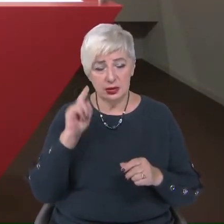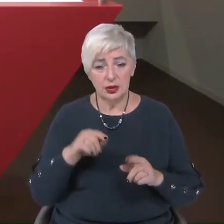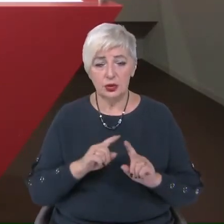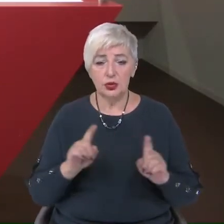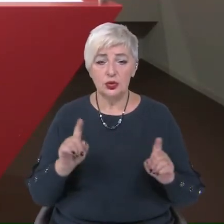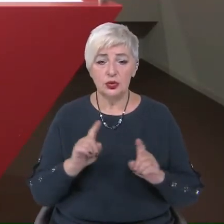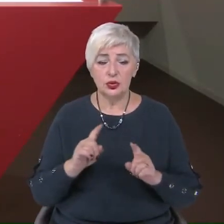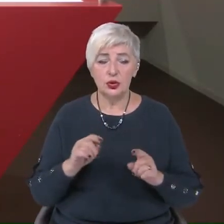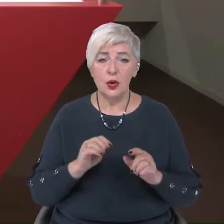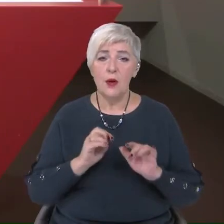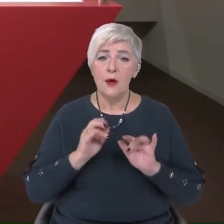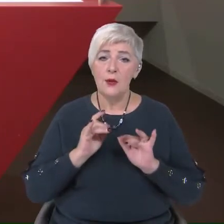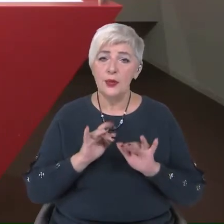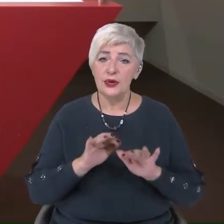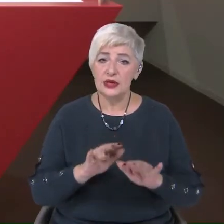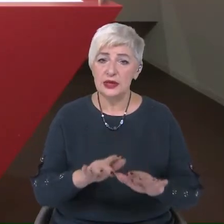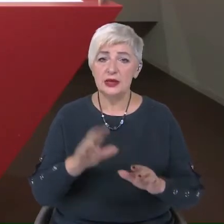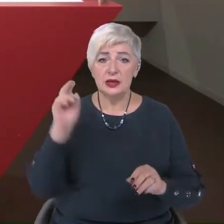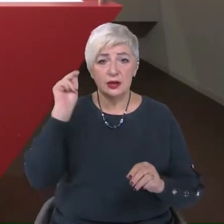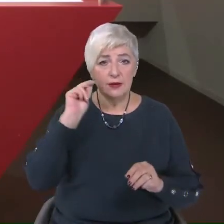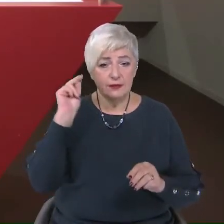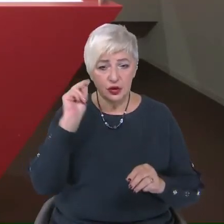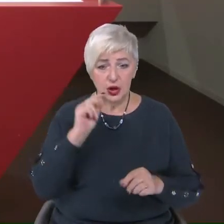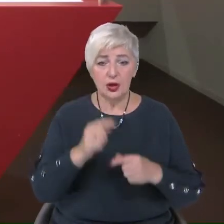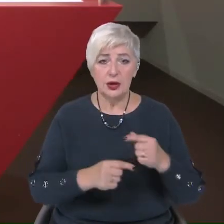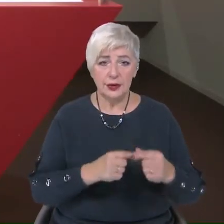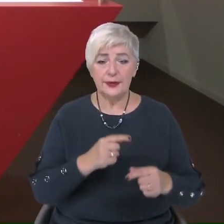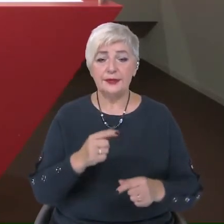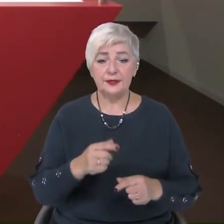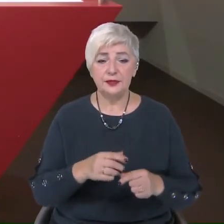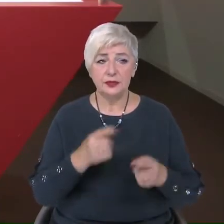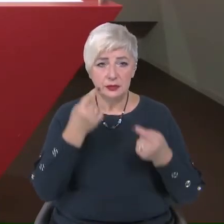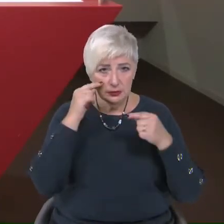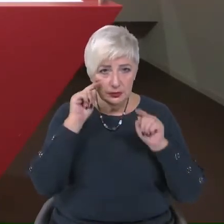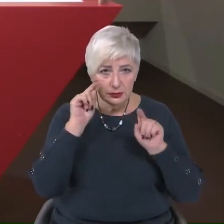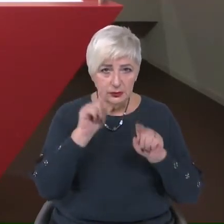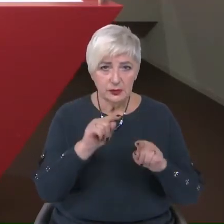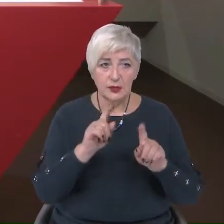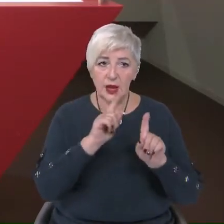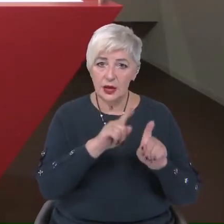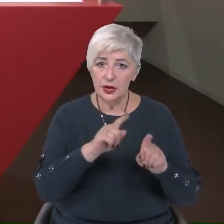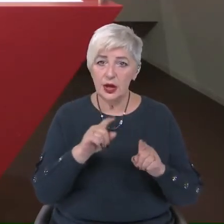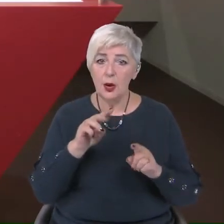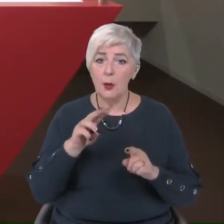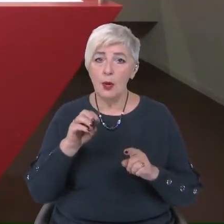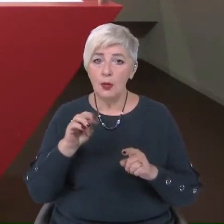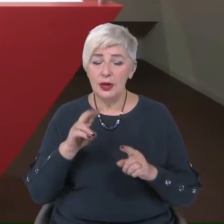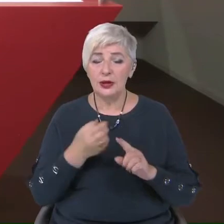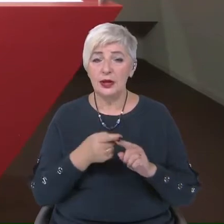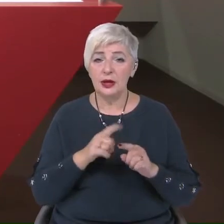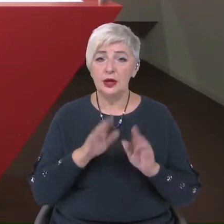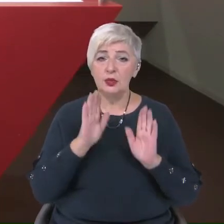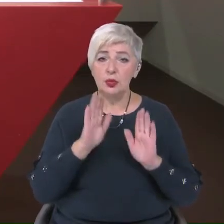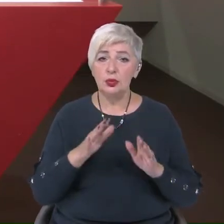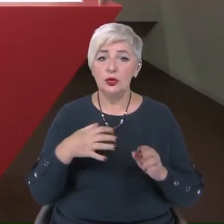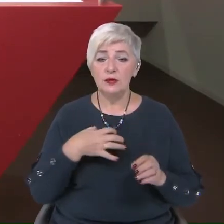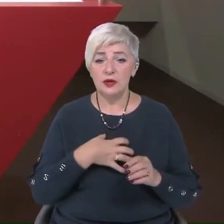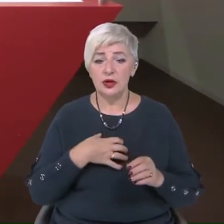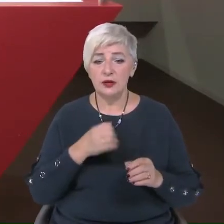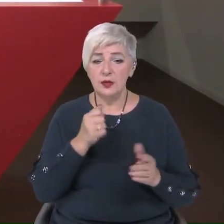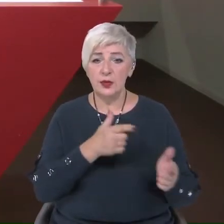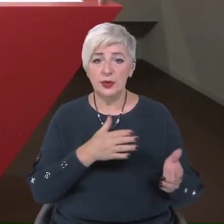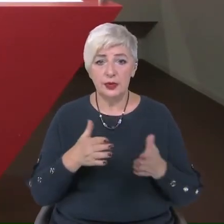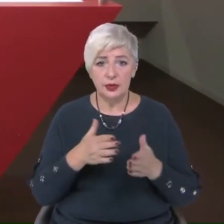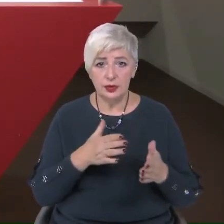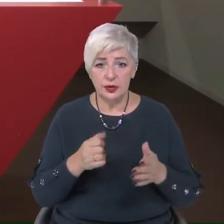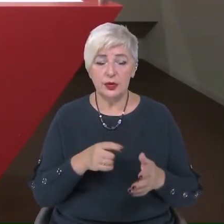в процесі навчання конкретно акцентують увагу на тих моментах, які будуть важливі при підготовці резюме,